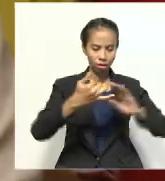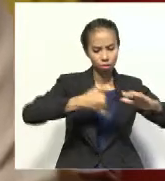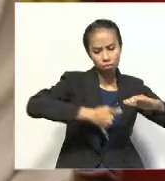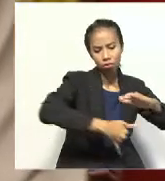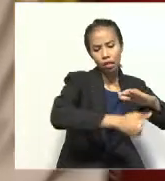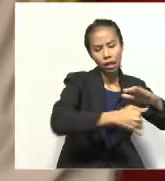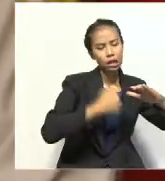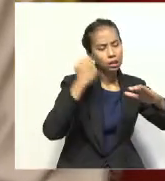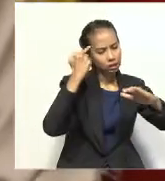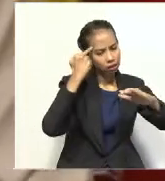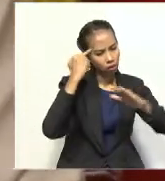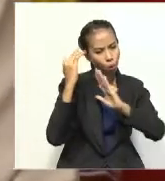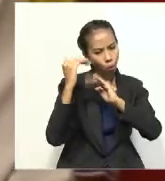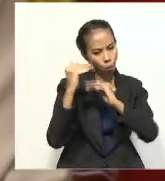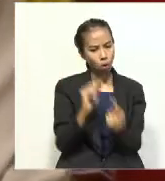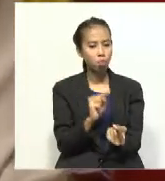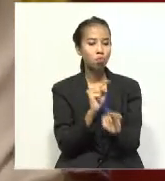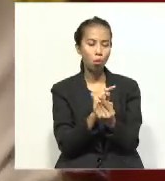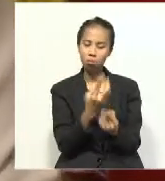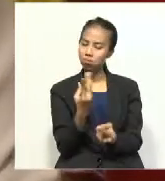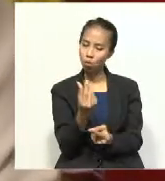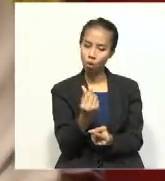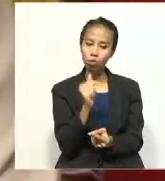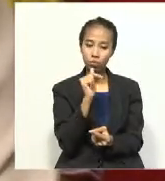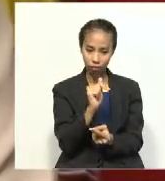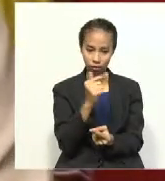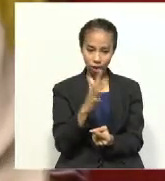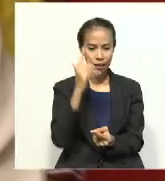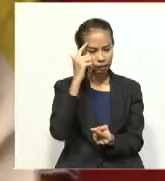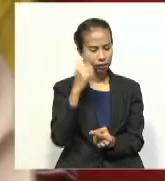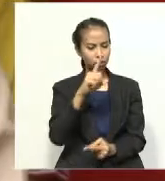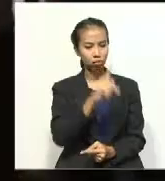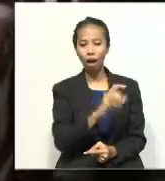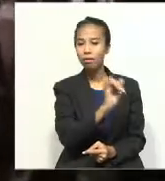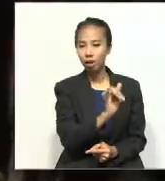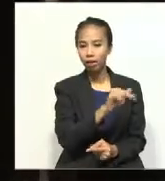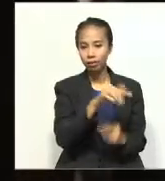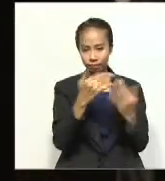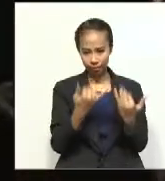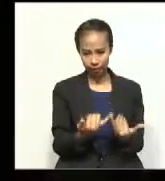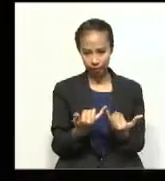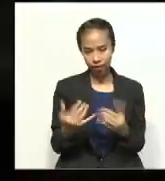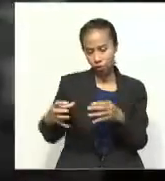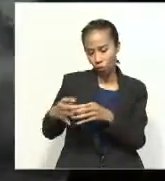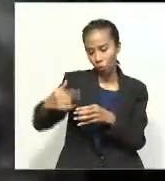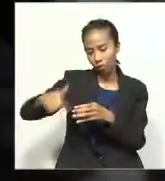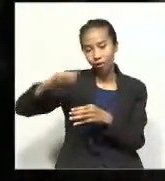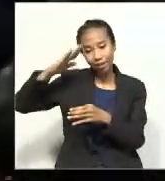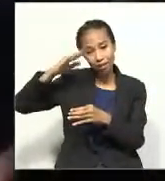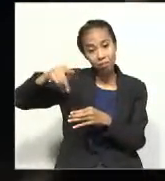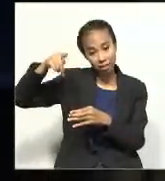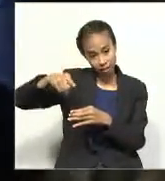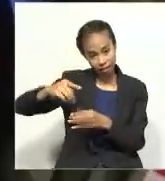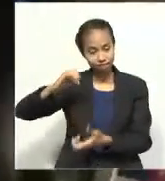ายโดยหวังนะครับว่าจะพบตัวทั้ง13คนโดยเร็วและคาดว่ายังมีชีวิตอยู่ซึ่งขณะนี้หน่วยซีลที่กำลังทำงานร่วมกัน